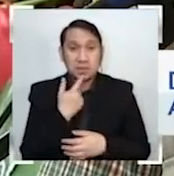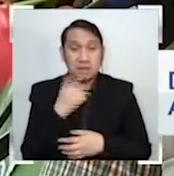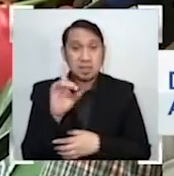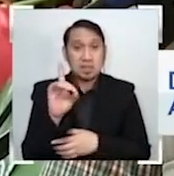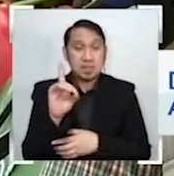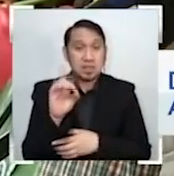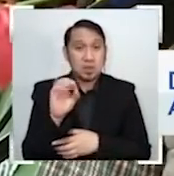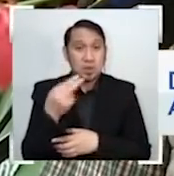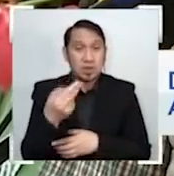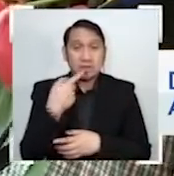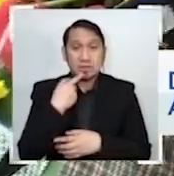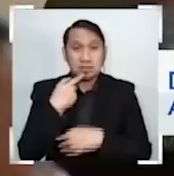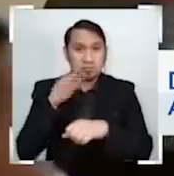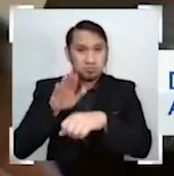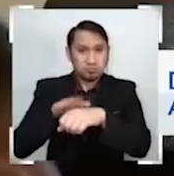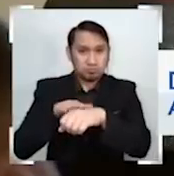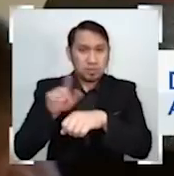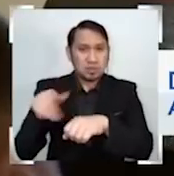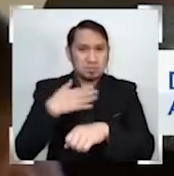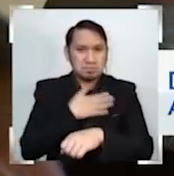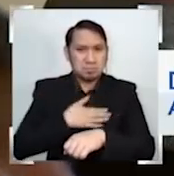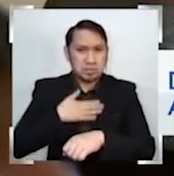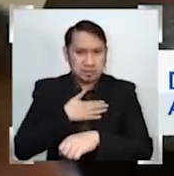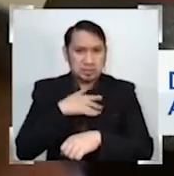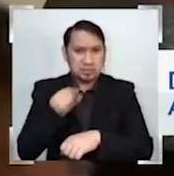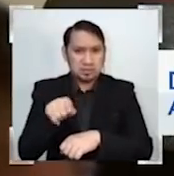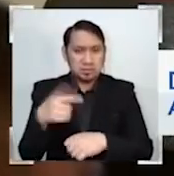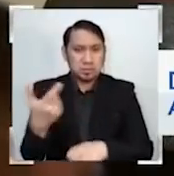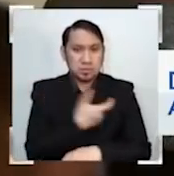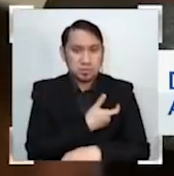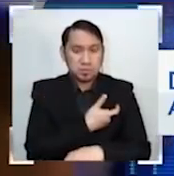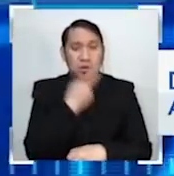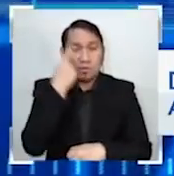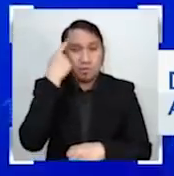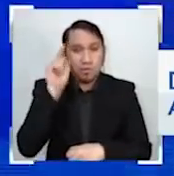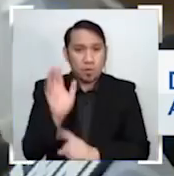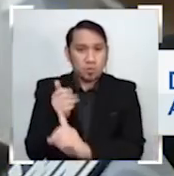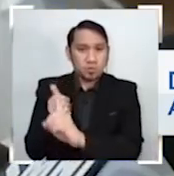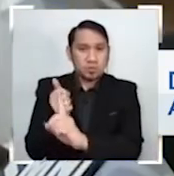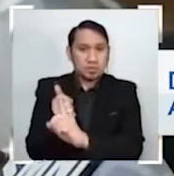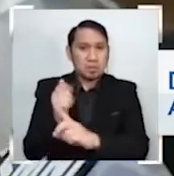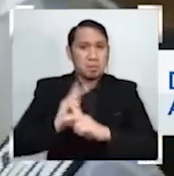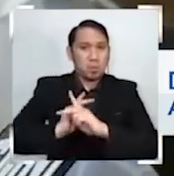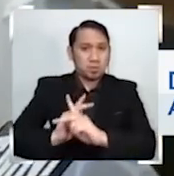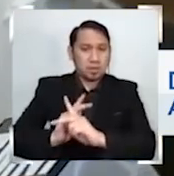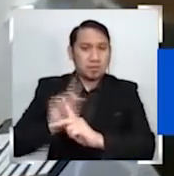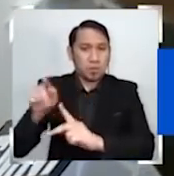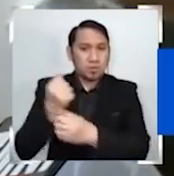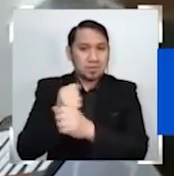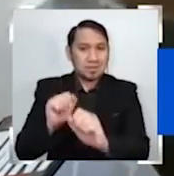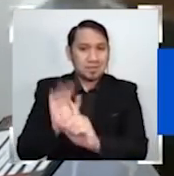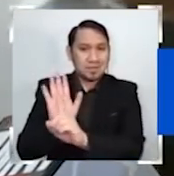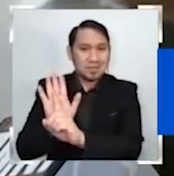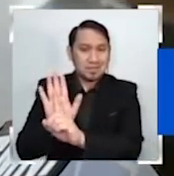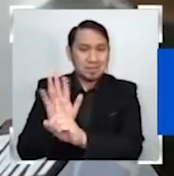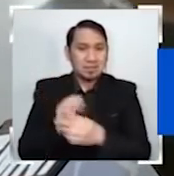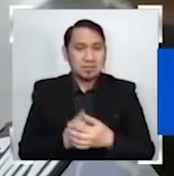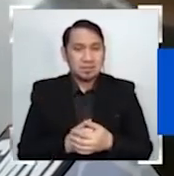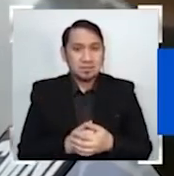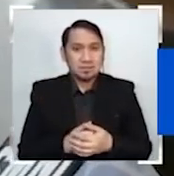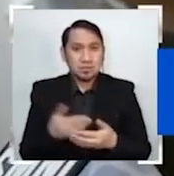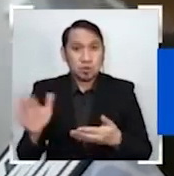Atty. Acosta na magpabakuna para rin naman daw ito sa kanyang sariling proteksyon. Palagi ko, baka malapit na rin siya maging senior